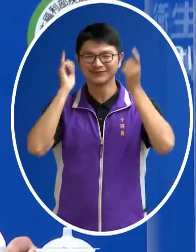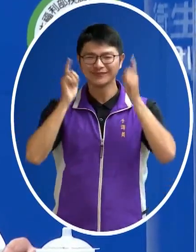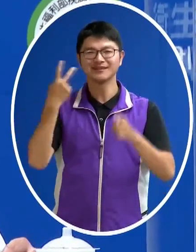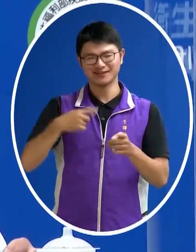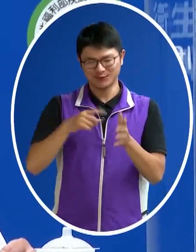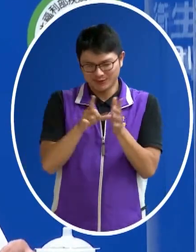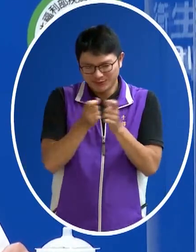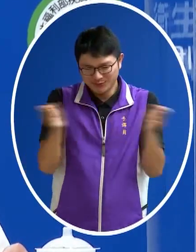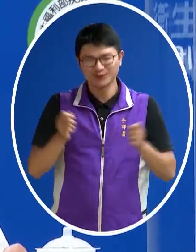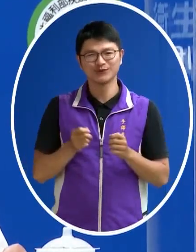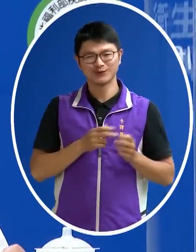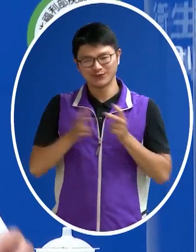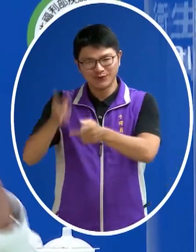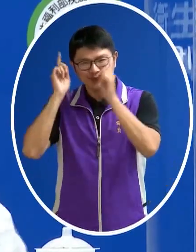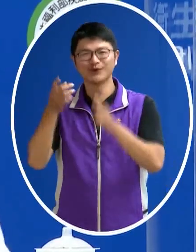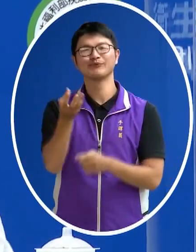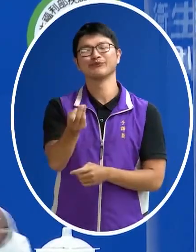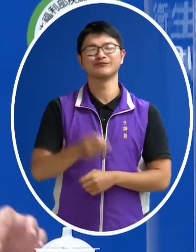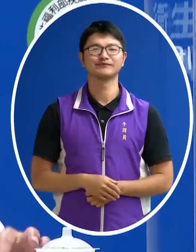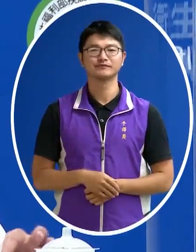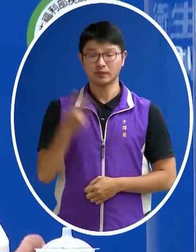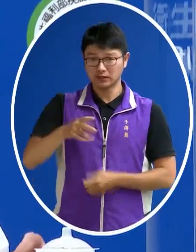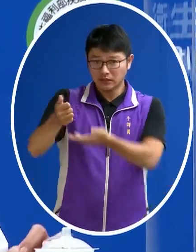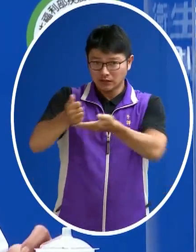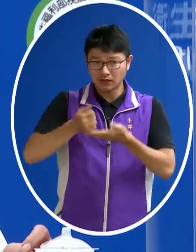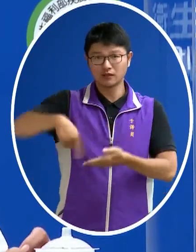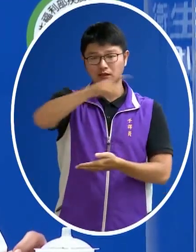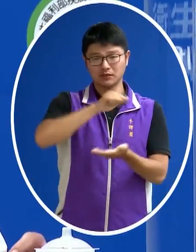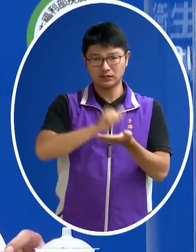很久没有去了哈。不过也邀请我们的记